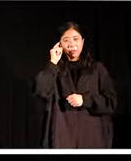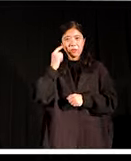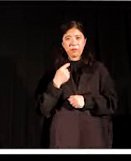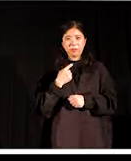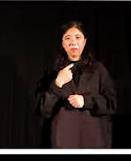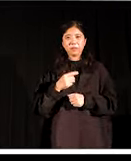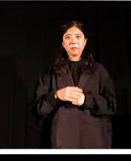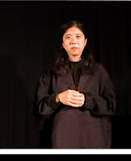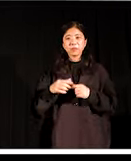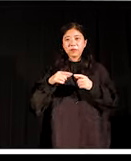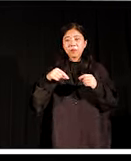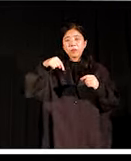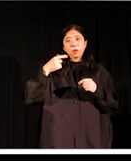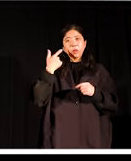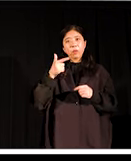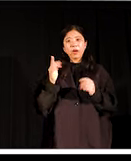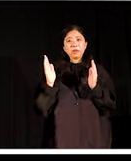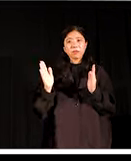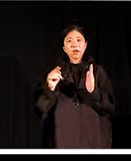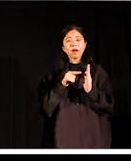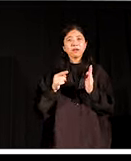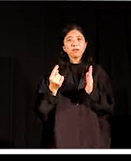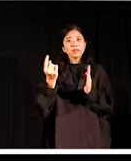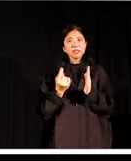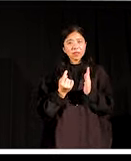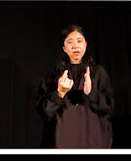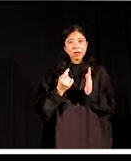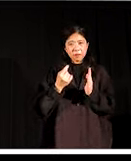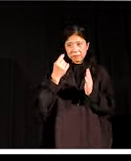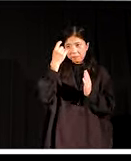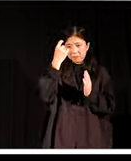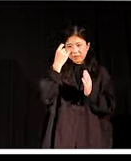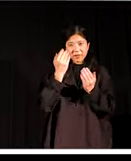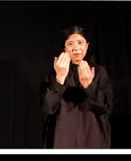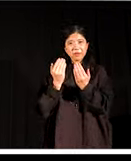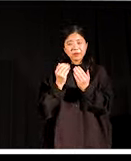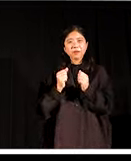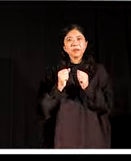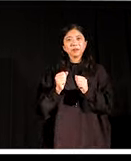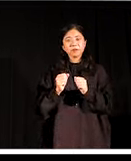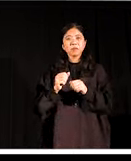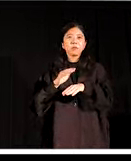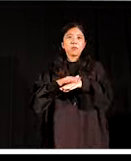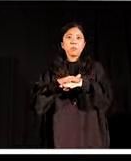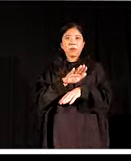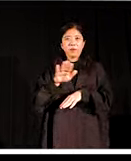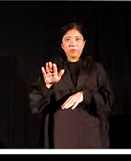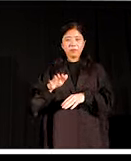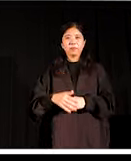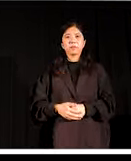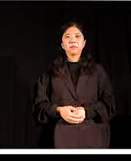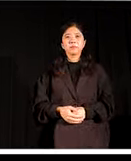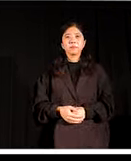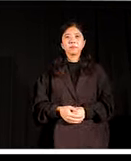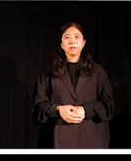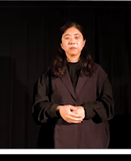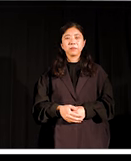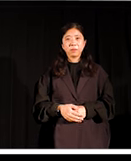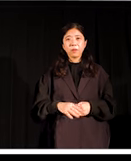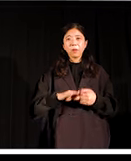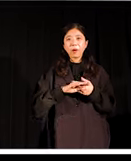まあの日本に半年とかの研修にてまそれで勉強して帰ってくるような形でやってたりとかしていますそれそれ以外にもオン